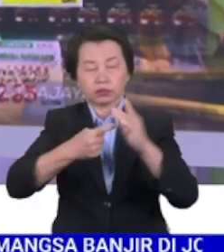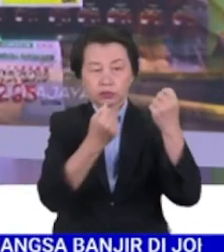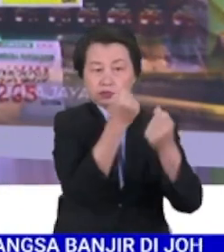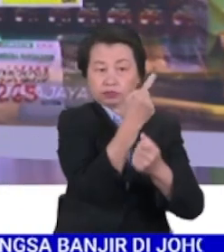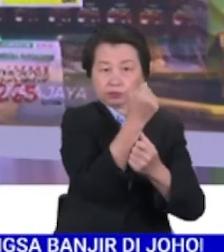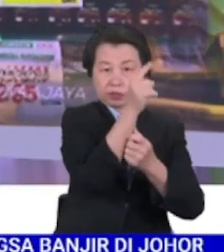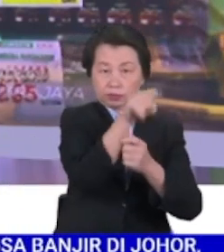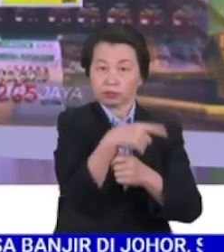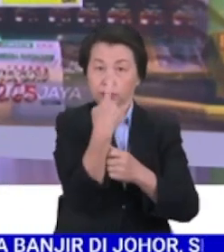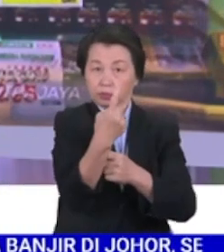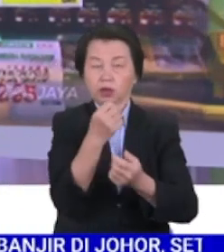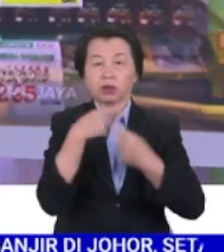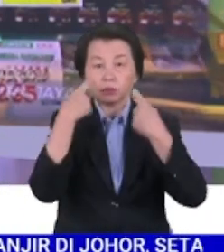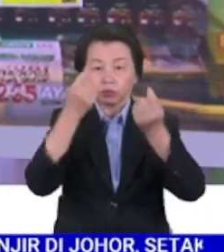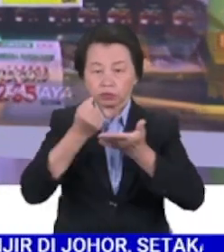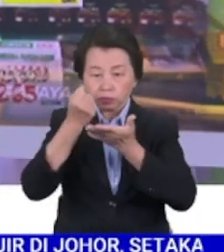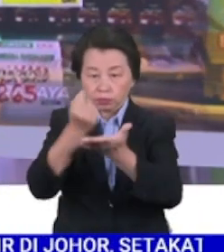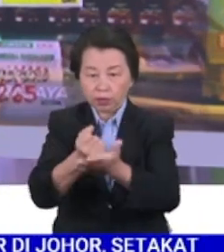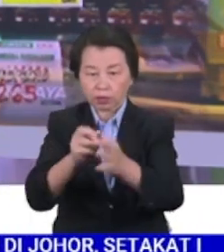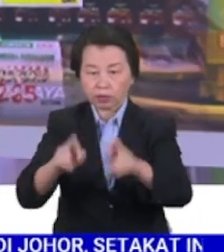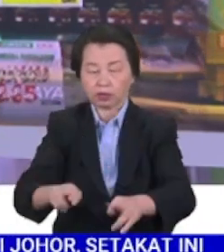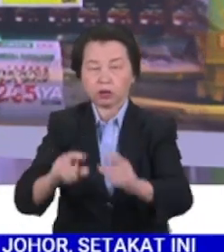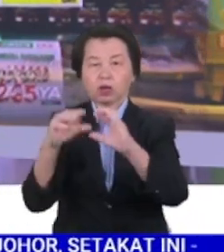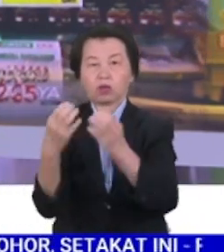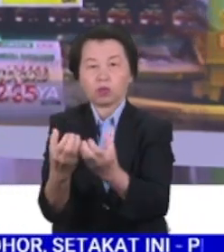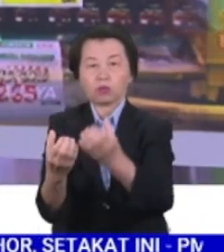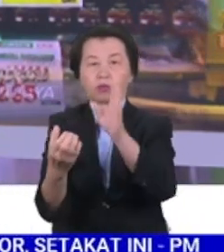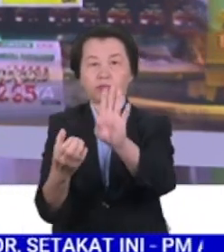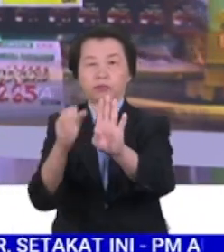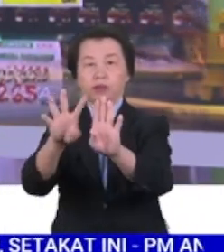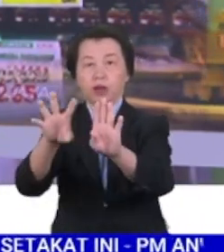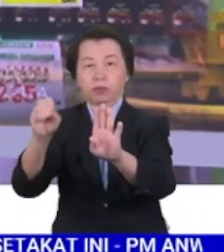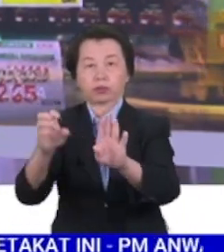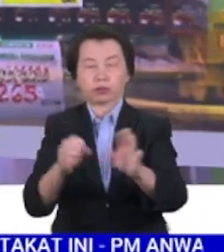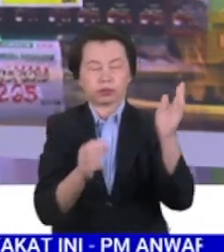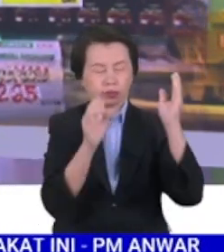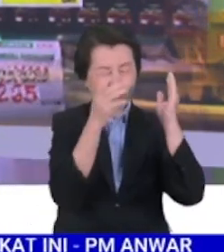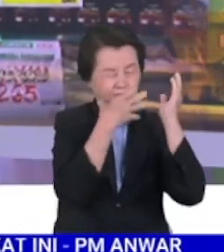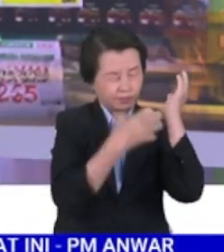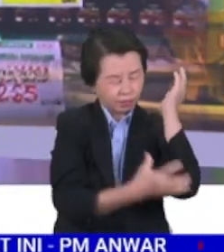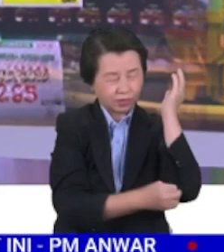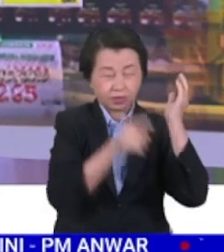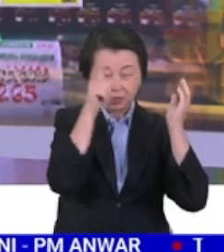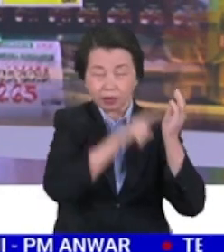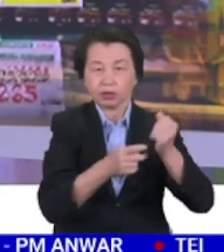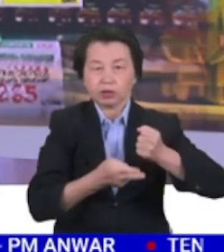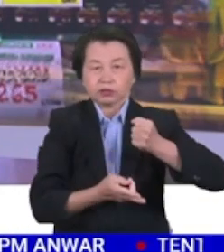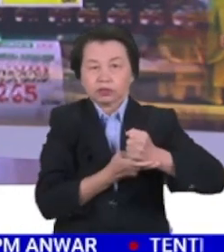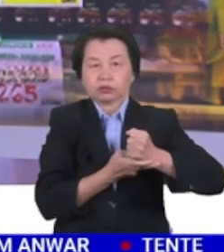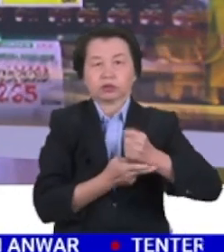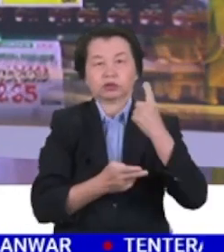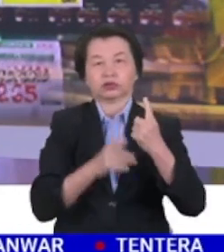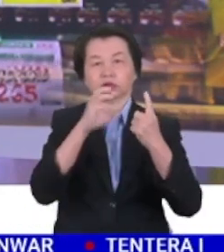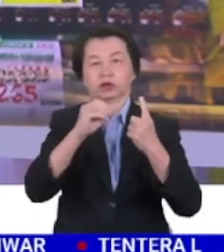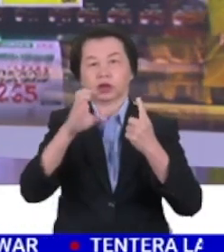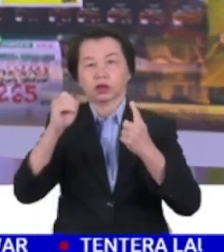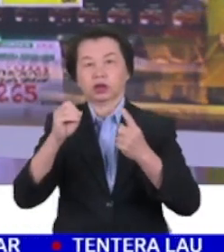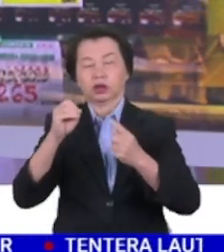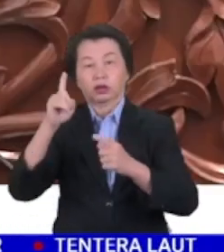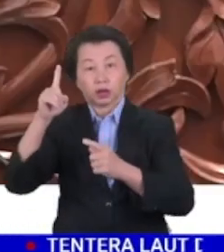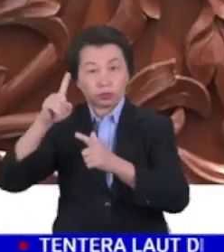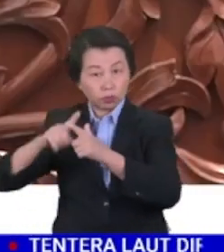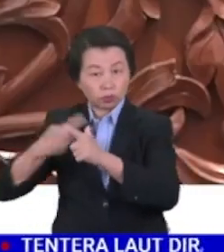Januari lalu berjaya membantu pengguna kelompok B40 dan miskin tegar berjimat hingga RM100 sebulan.